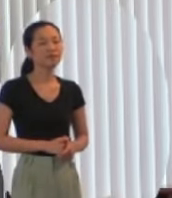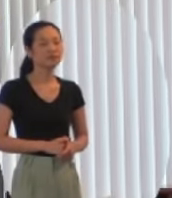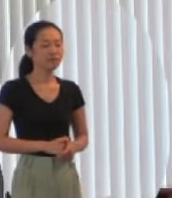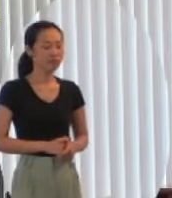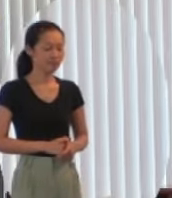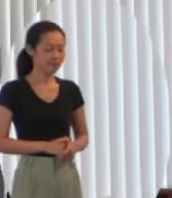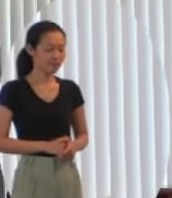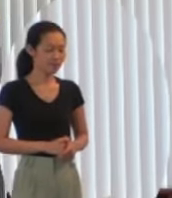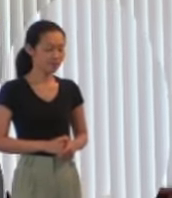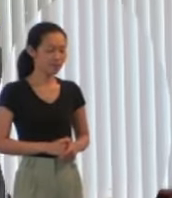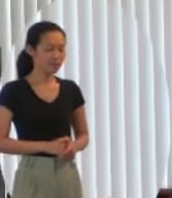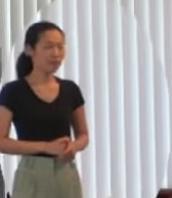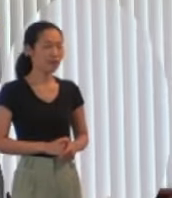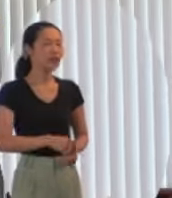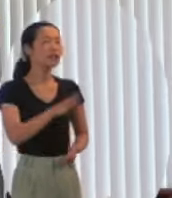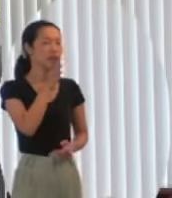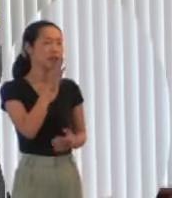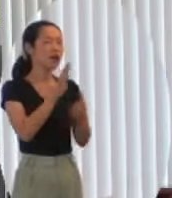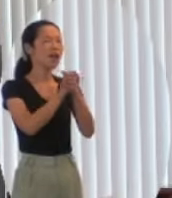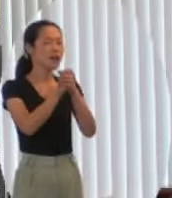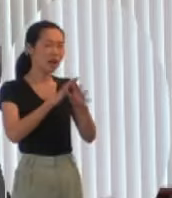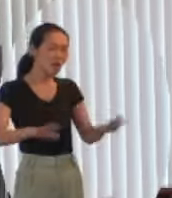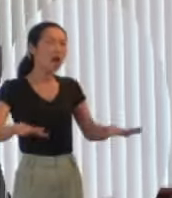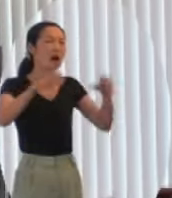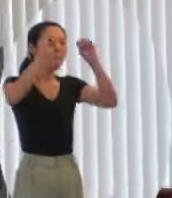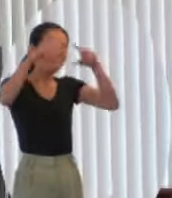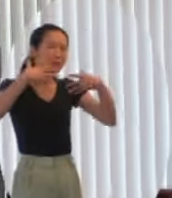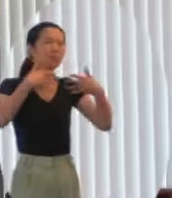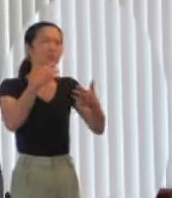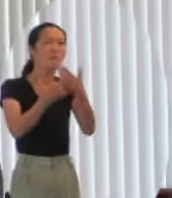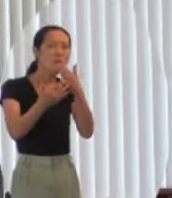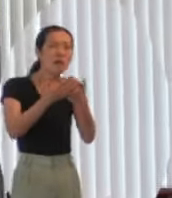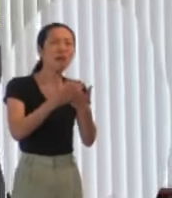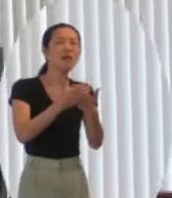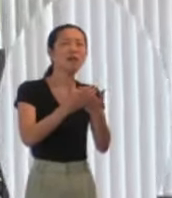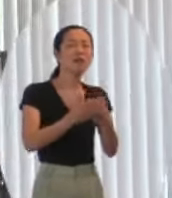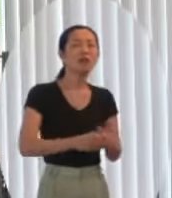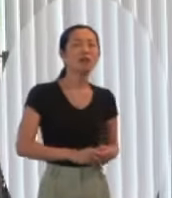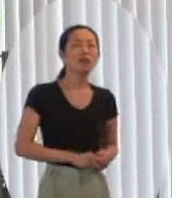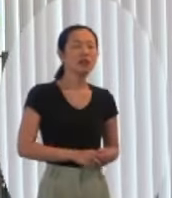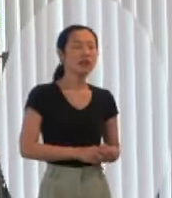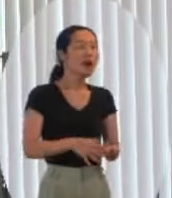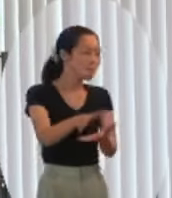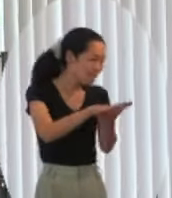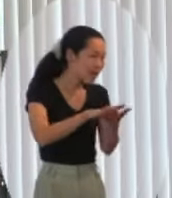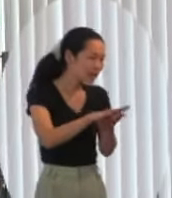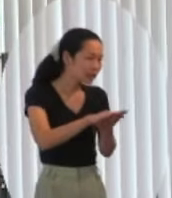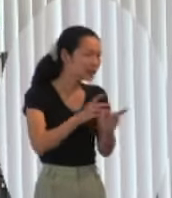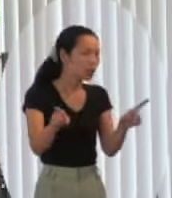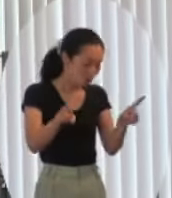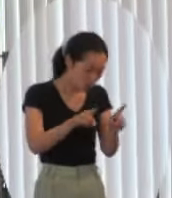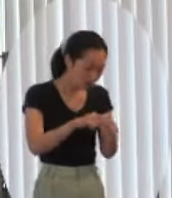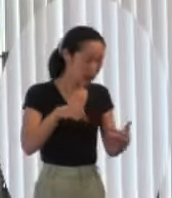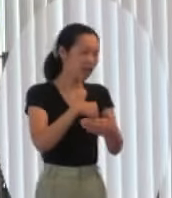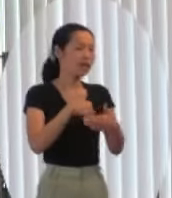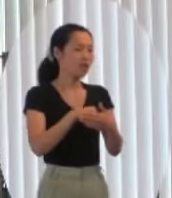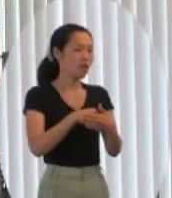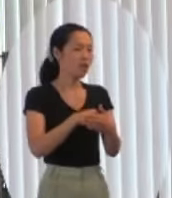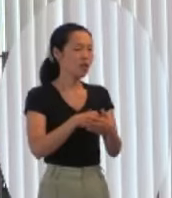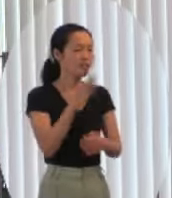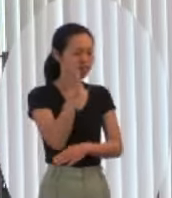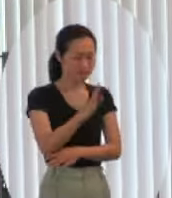実際の平和の原爆のですね体験のお話を交えてお話しいただきましてありがとうござい